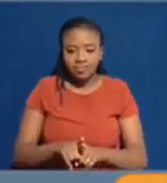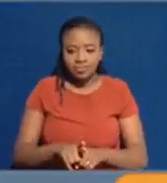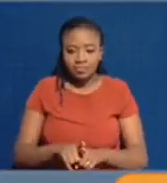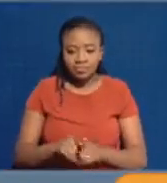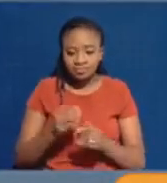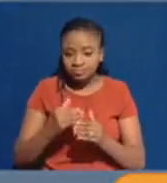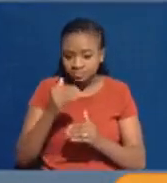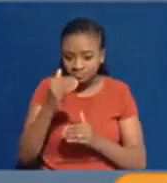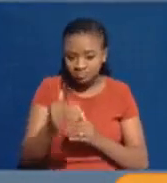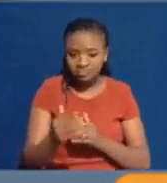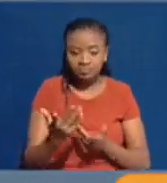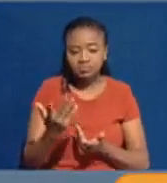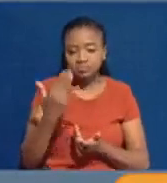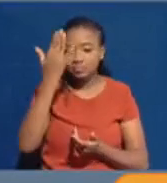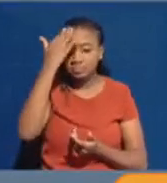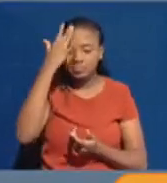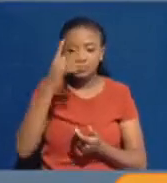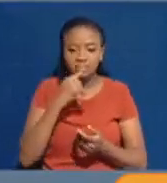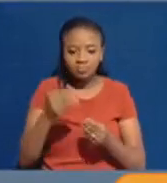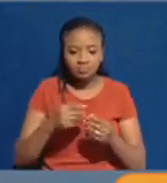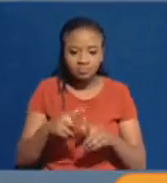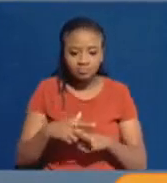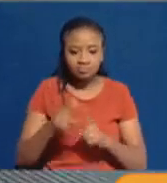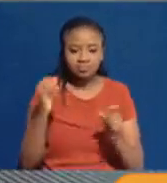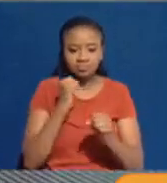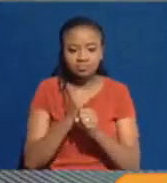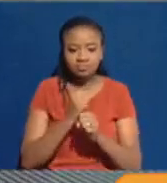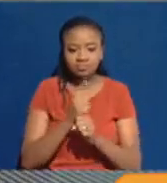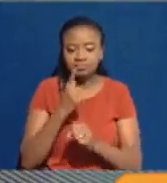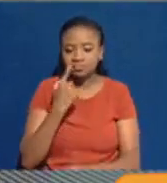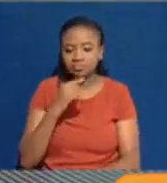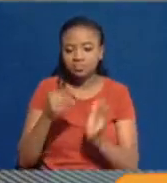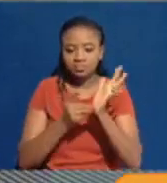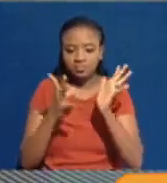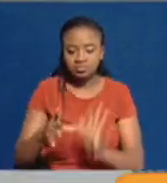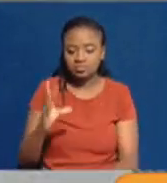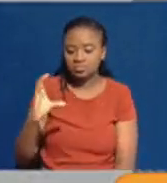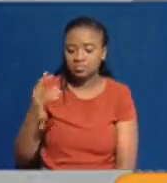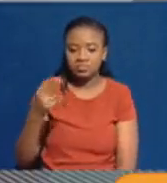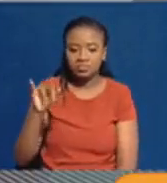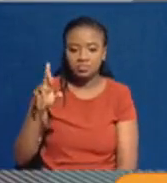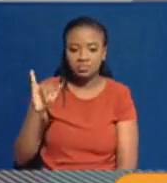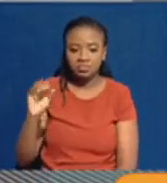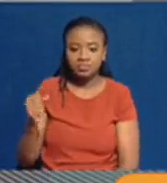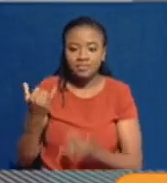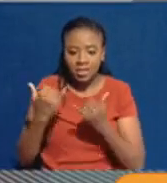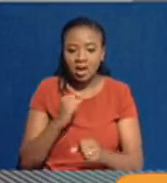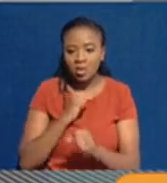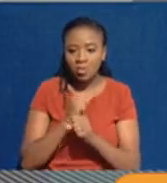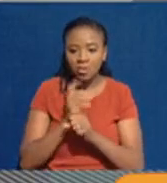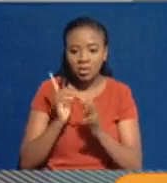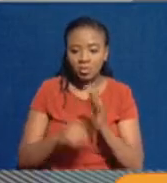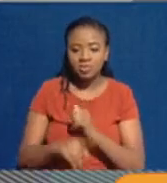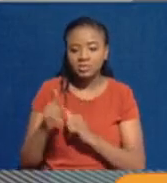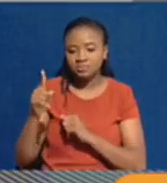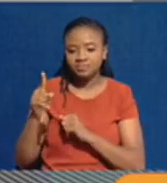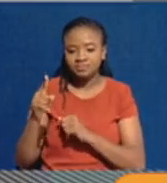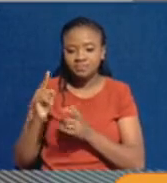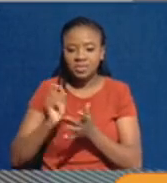atakayefungua jamvi la kamati ya hazina na mipango ni Daktari Chris Kipto, ambaye kwa sasa anahudumu kama katibu katika wizara ya